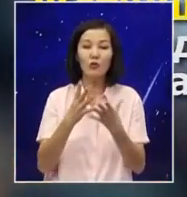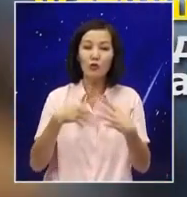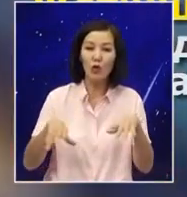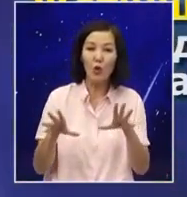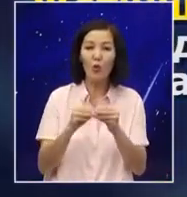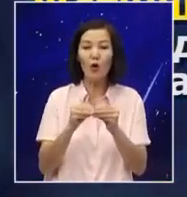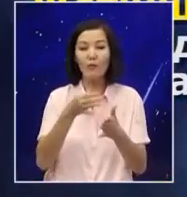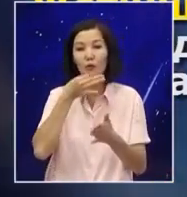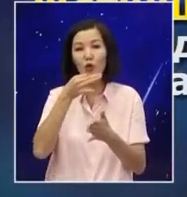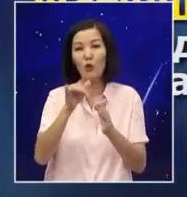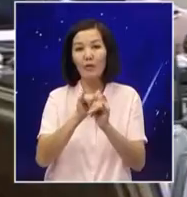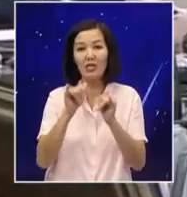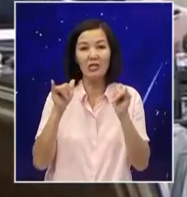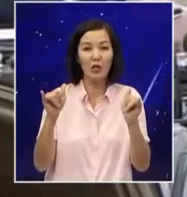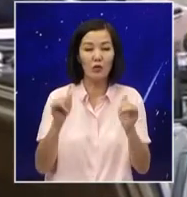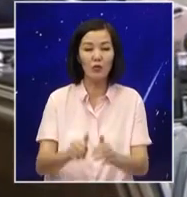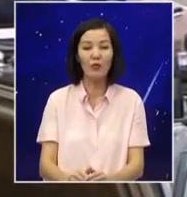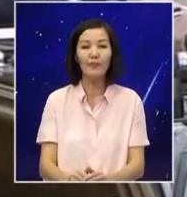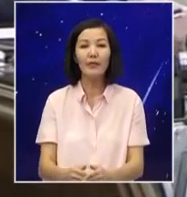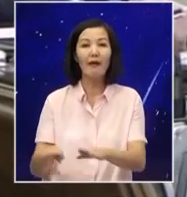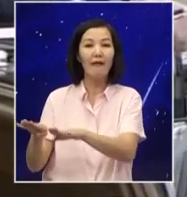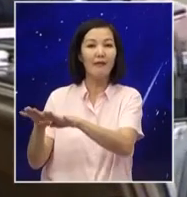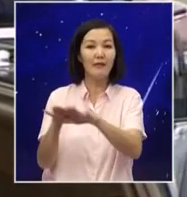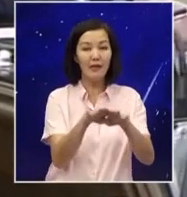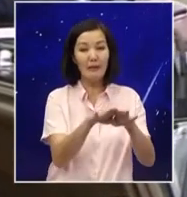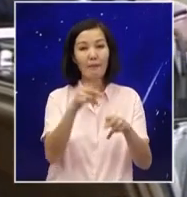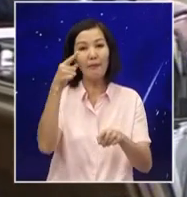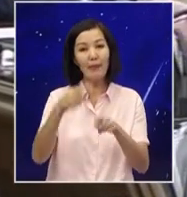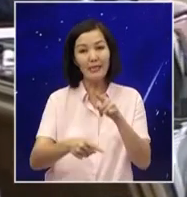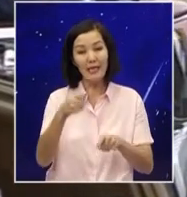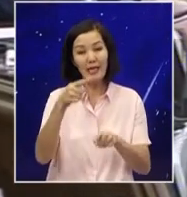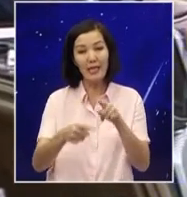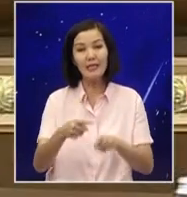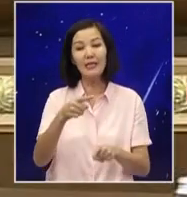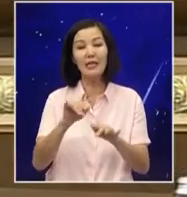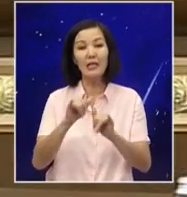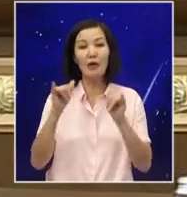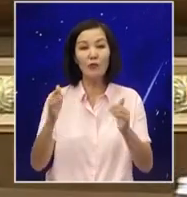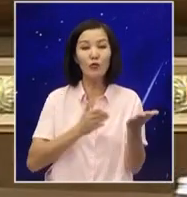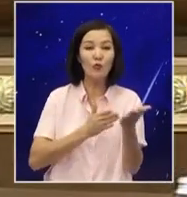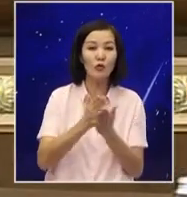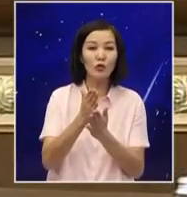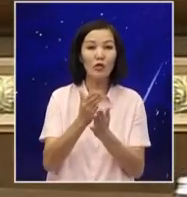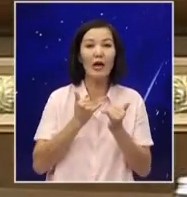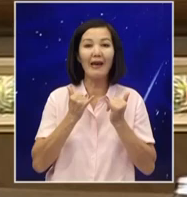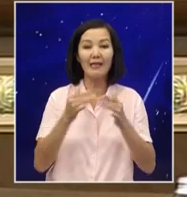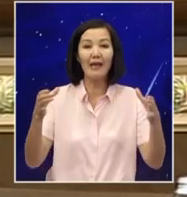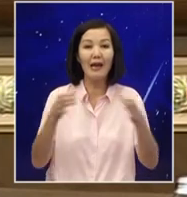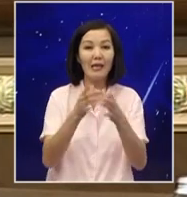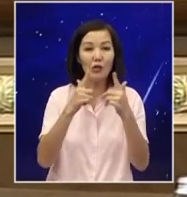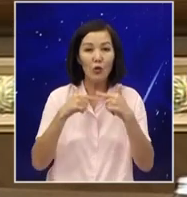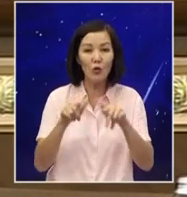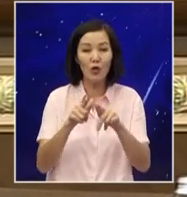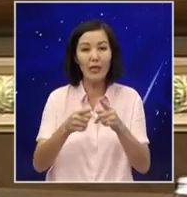алдындағы жауапкершілік алуы. Тең бәсекелестікті дамыту, президент атаулы бағытты дамыту үшін арнайы агенттік құрмақ.